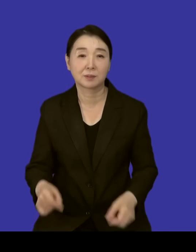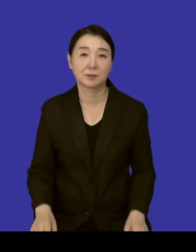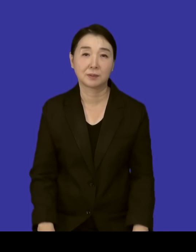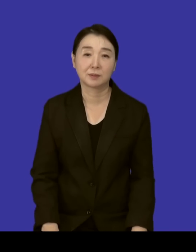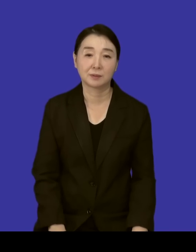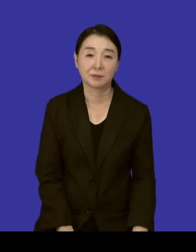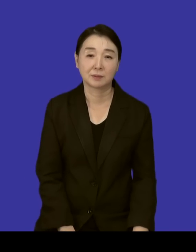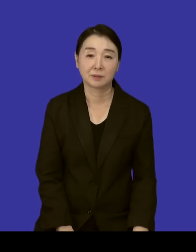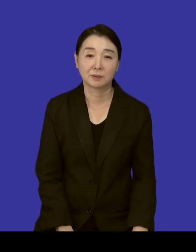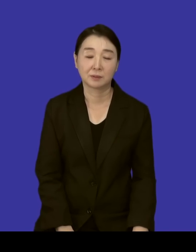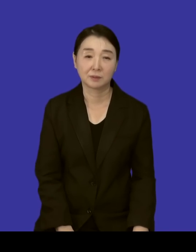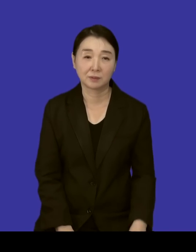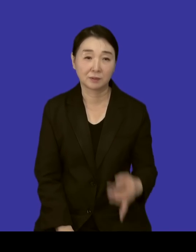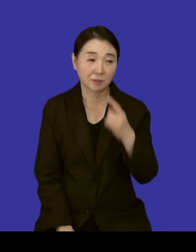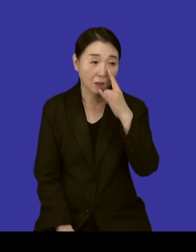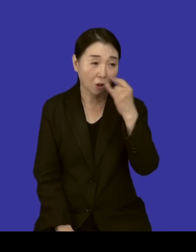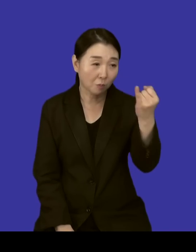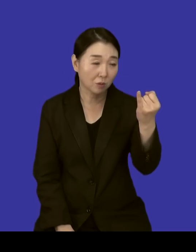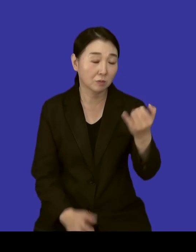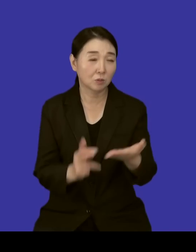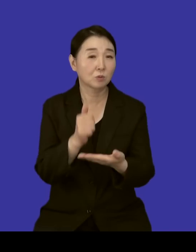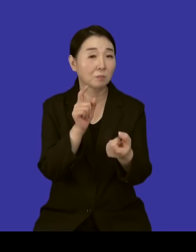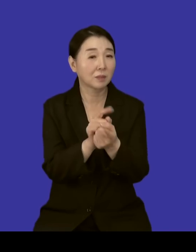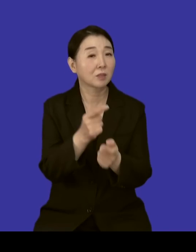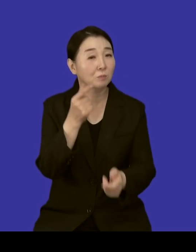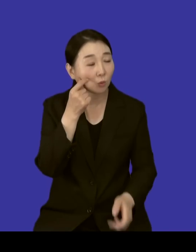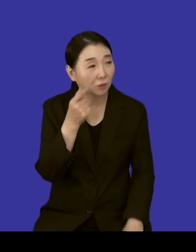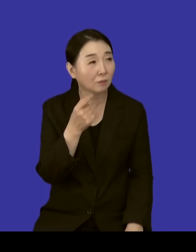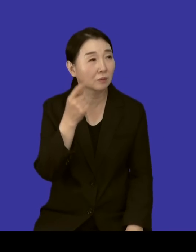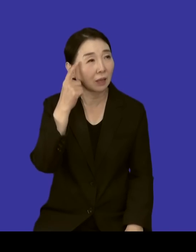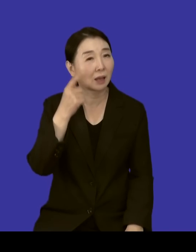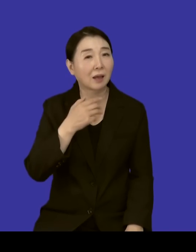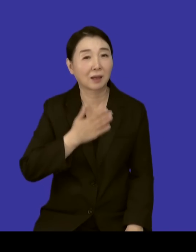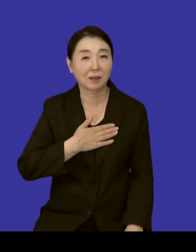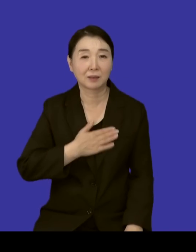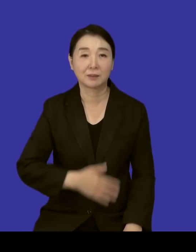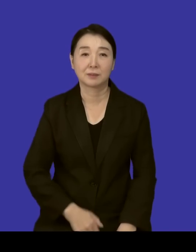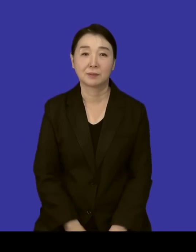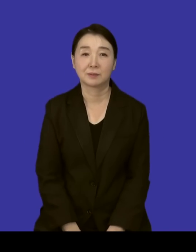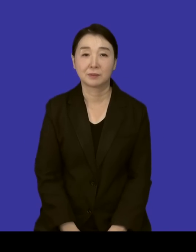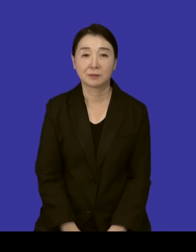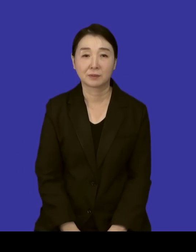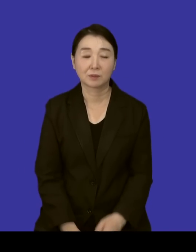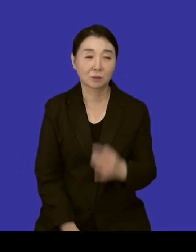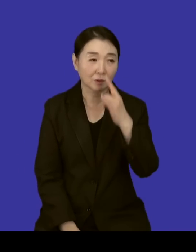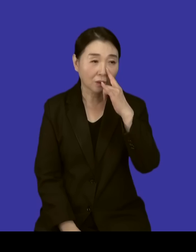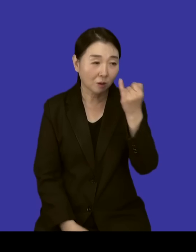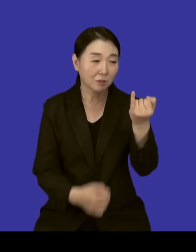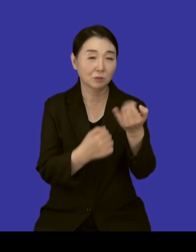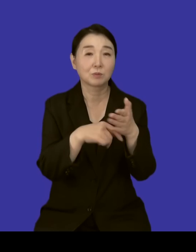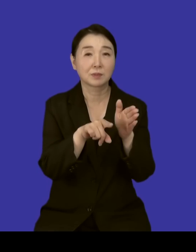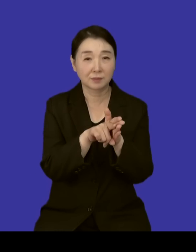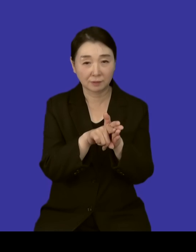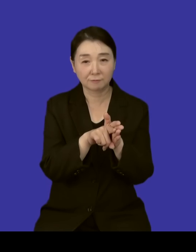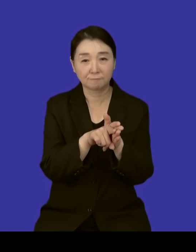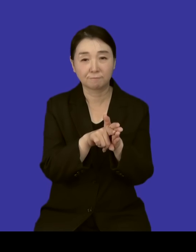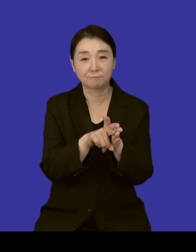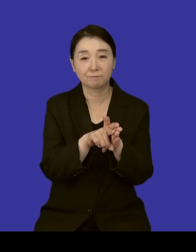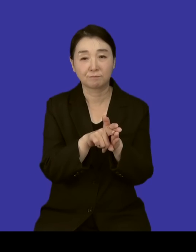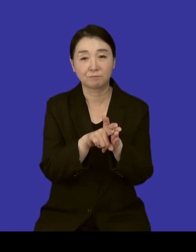어머니하고, 어머니가 주님을 못 만났구나 이 생각이 드는 게, 어머니를 위해서 이제